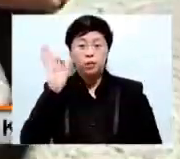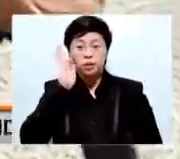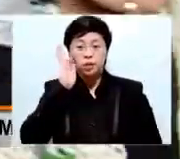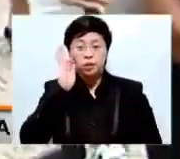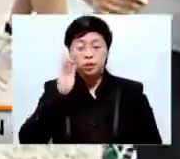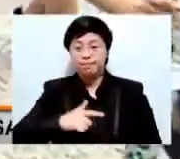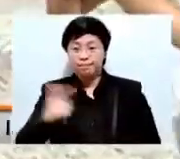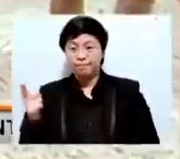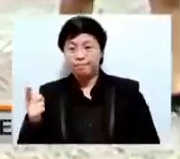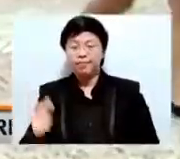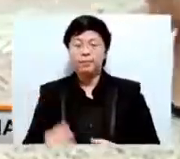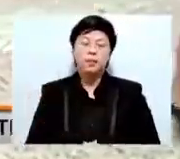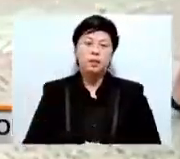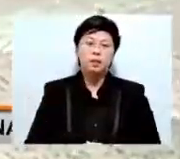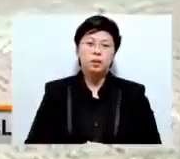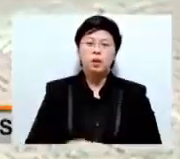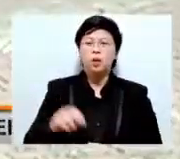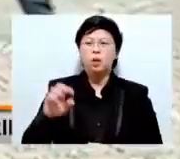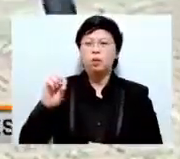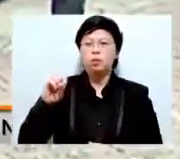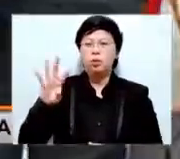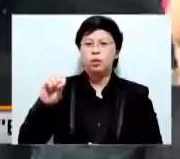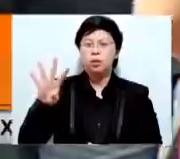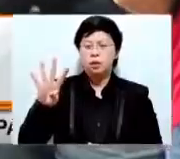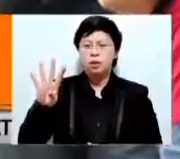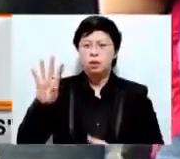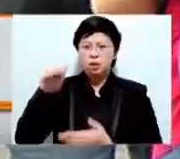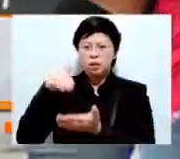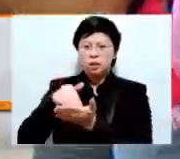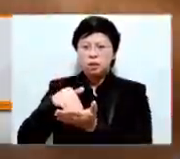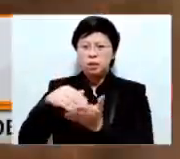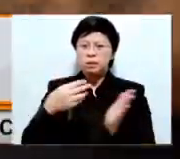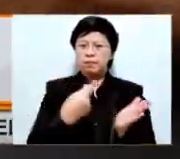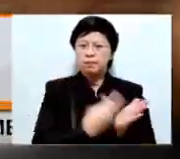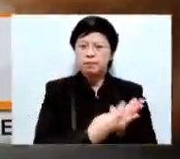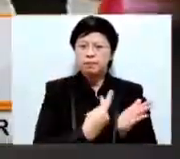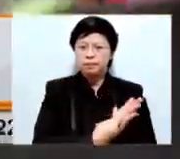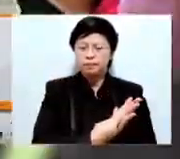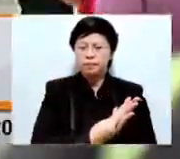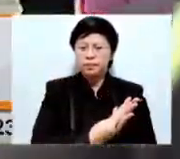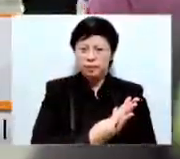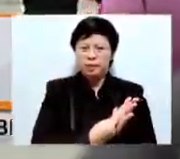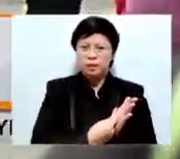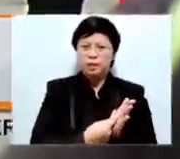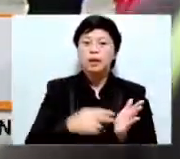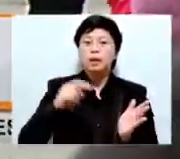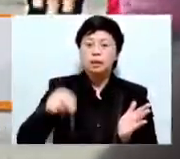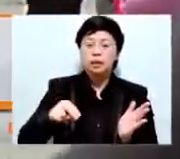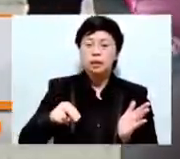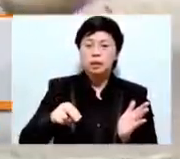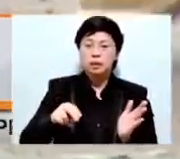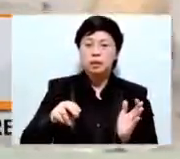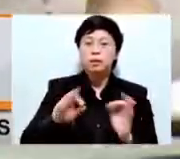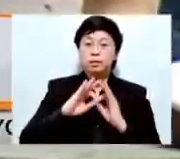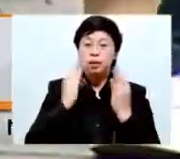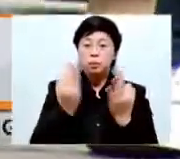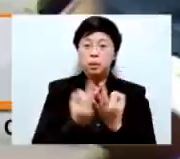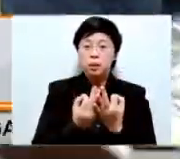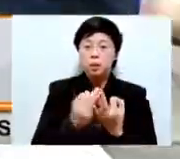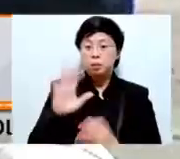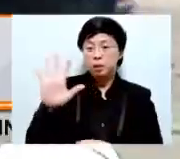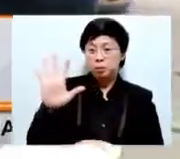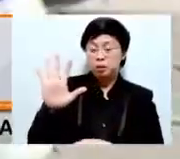Halos 14,000 pesos. Yan na ang dapat nakita ng isang pamilyang may 5 miyembro para makakain ng